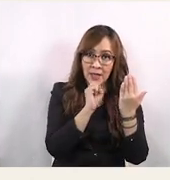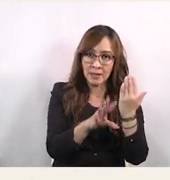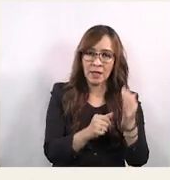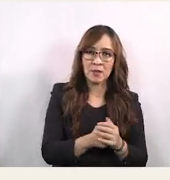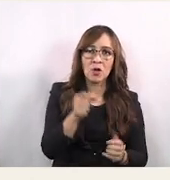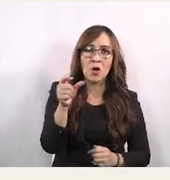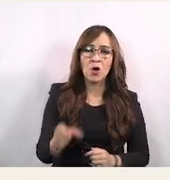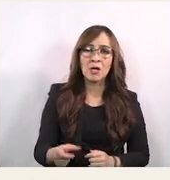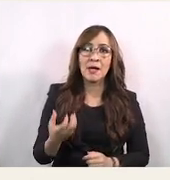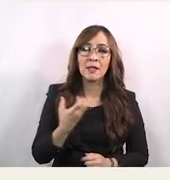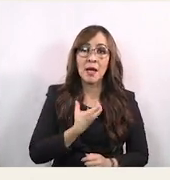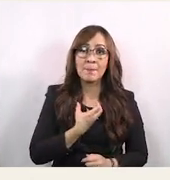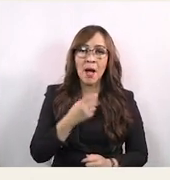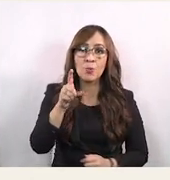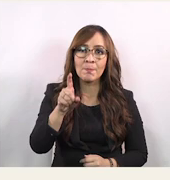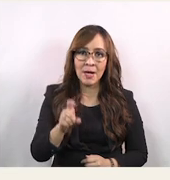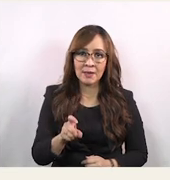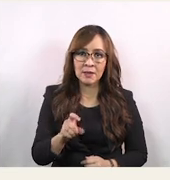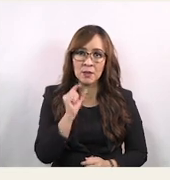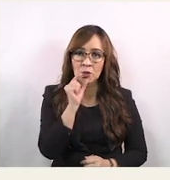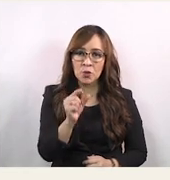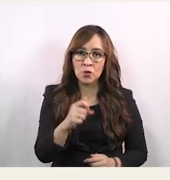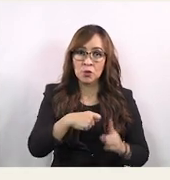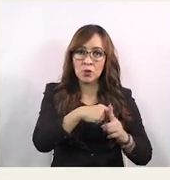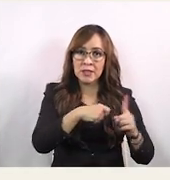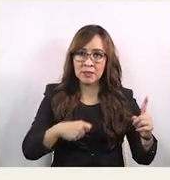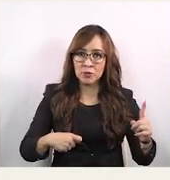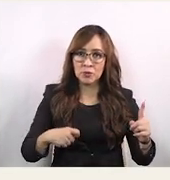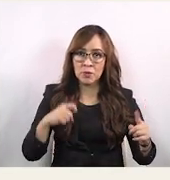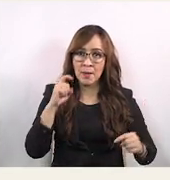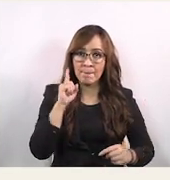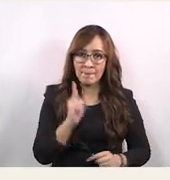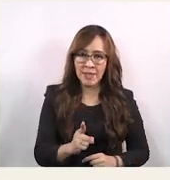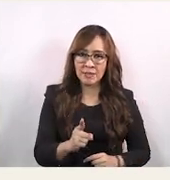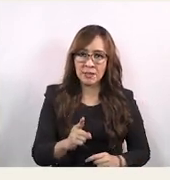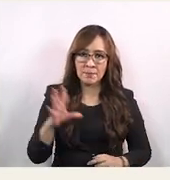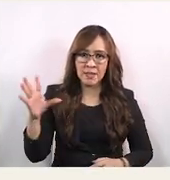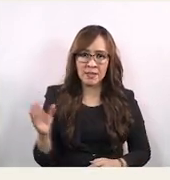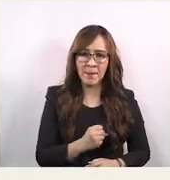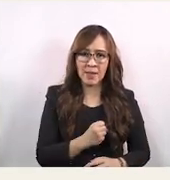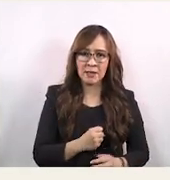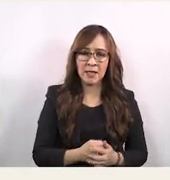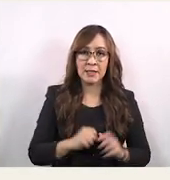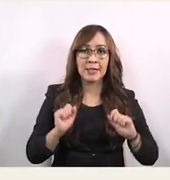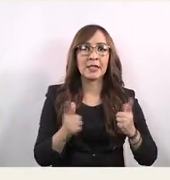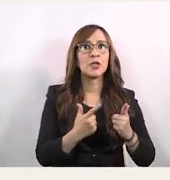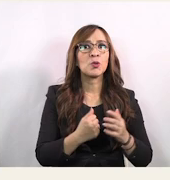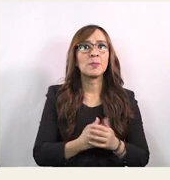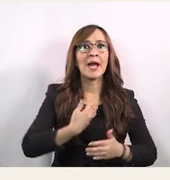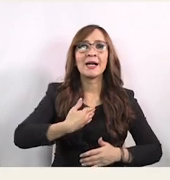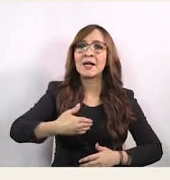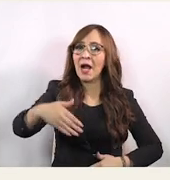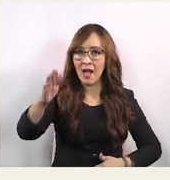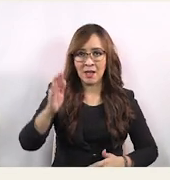orang yang rela kehilangan nyawanya untuk Kristus justru akan mendapatkannya lu ya dong